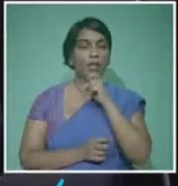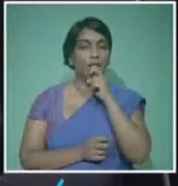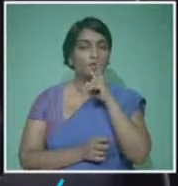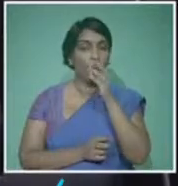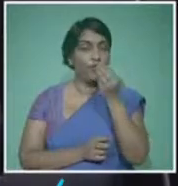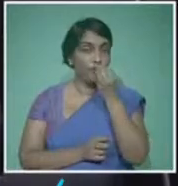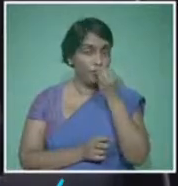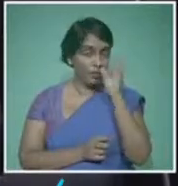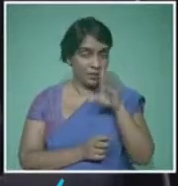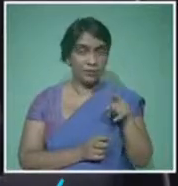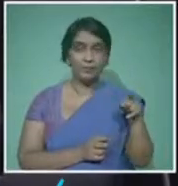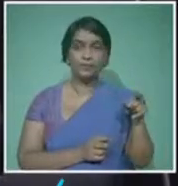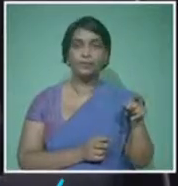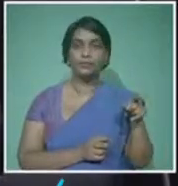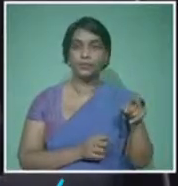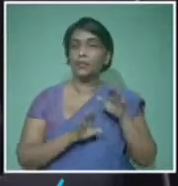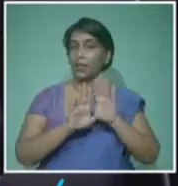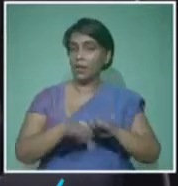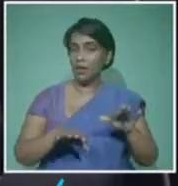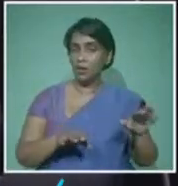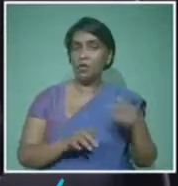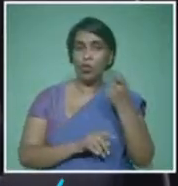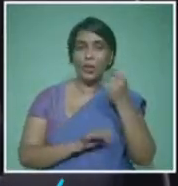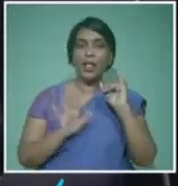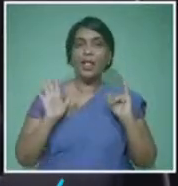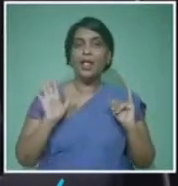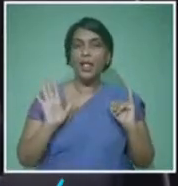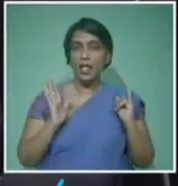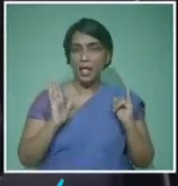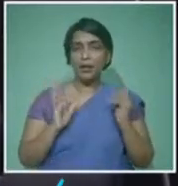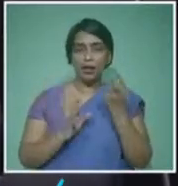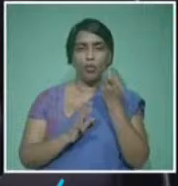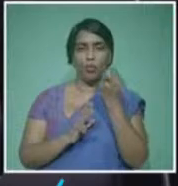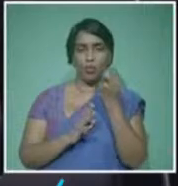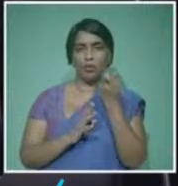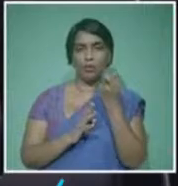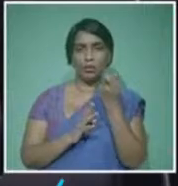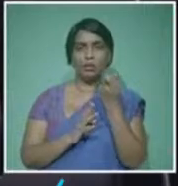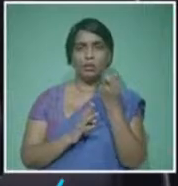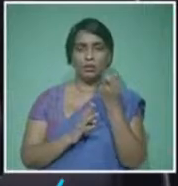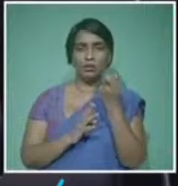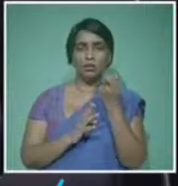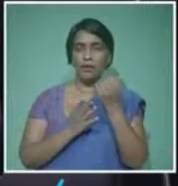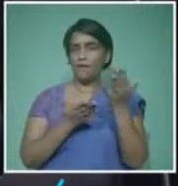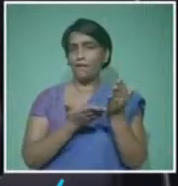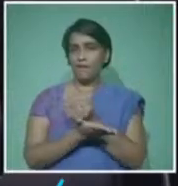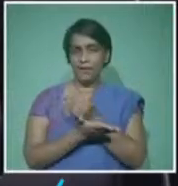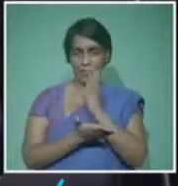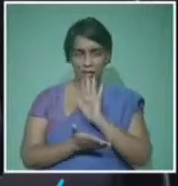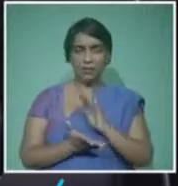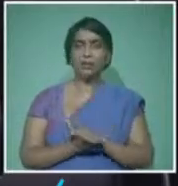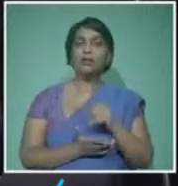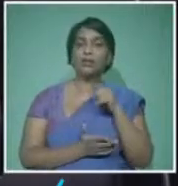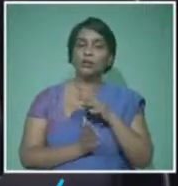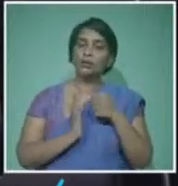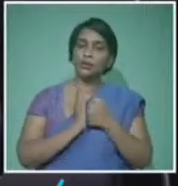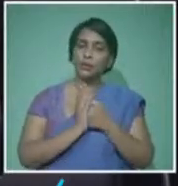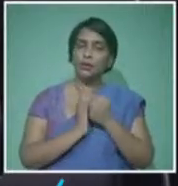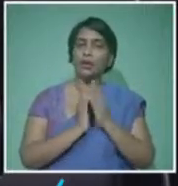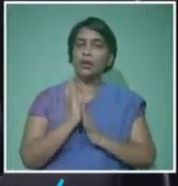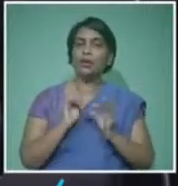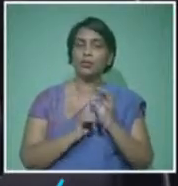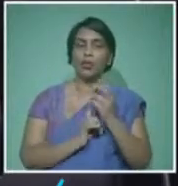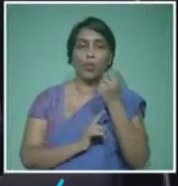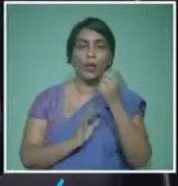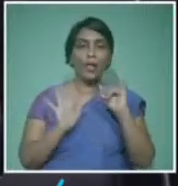දිවාහාරය සඳහා දරුවෙකුට රුපියල් 60ක වගේ මුදලක් තමයි වෙන් වෙලා තියෙන්නේ. ඉතින් ගරු අමාත්‍යතුමනි දැන්